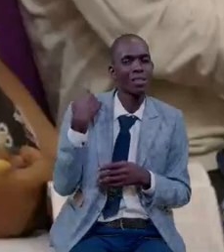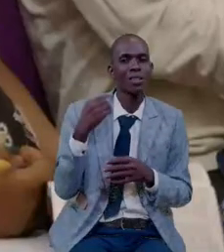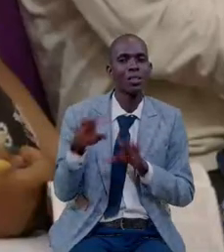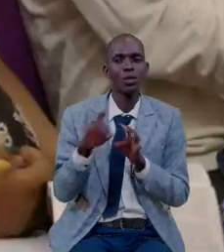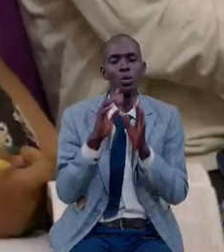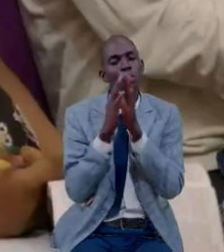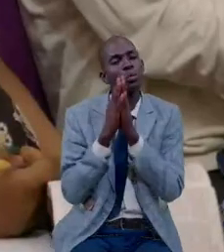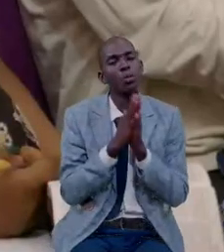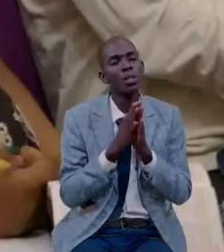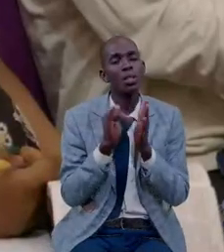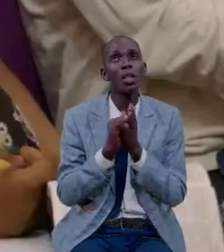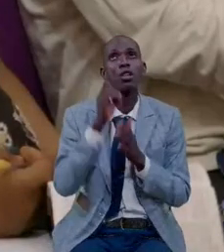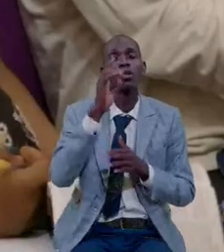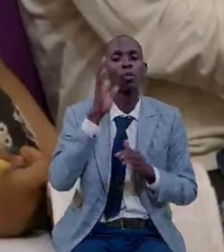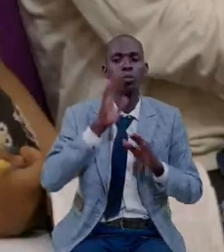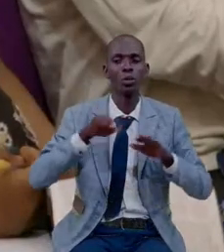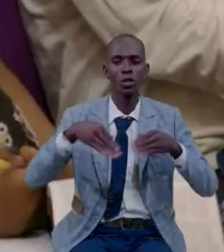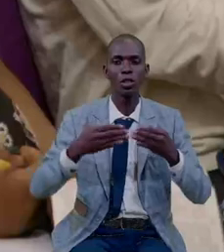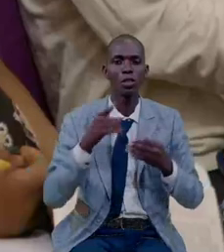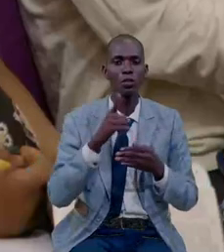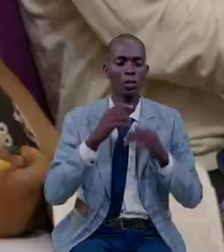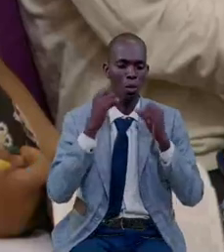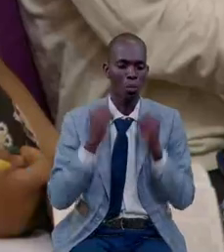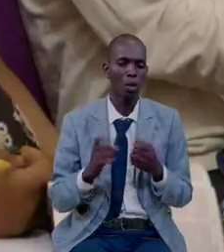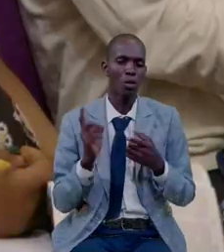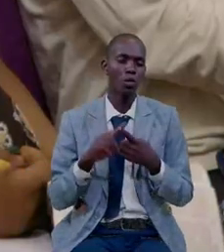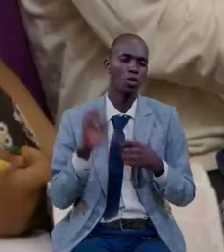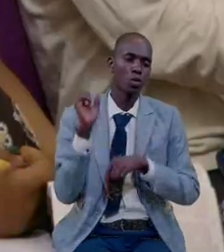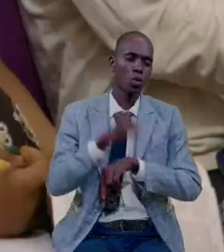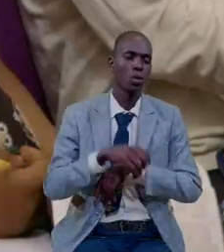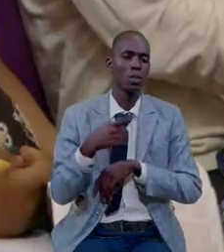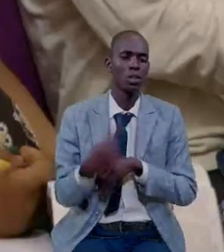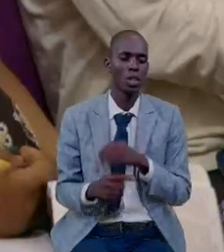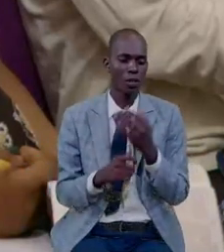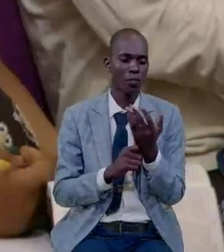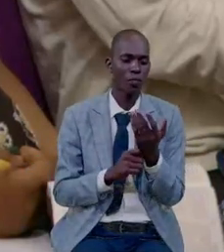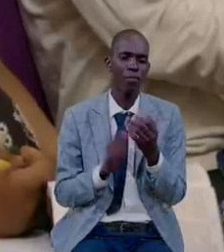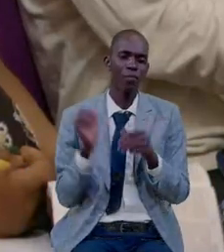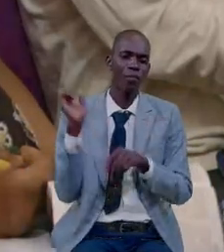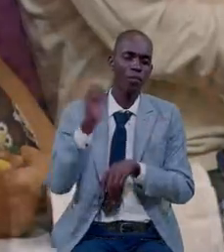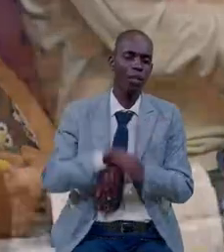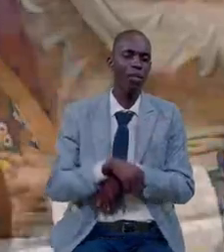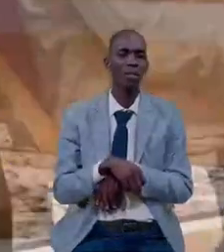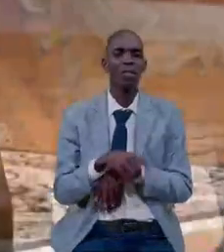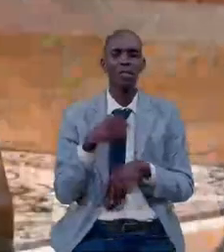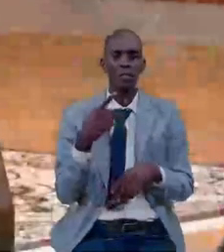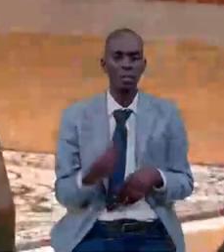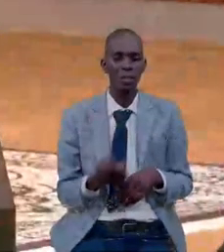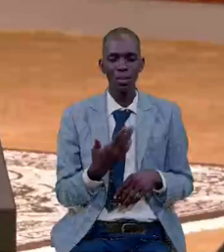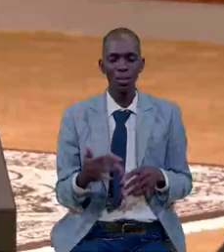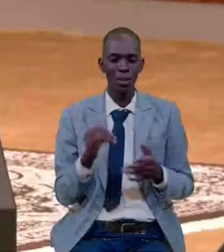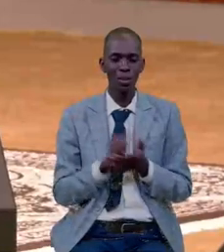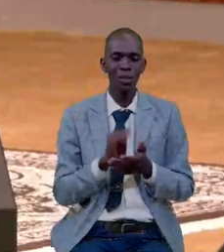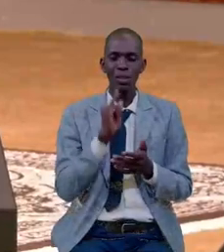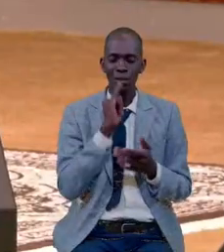vous accorde le pouvoir pour subjuguer la chair et assujettir la